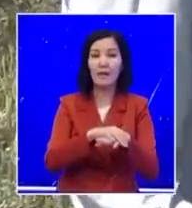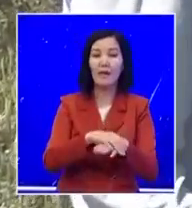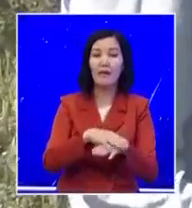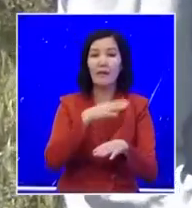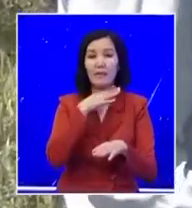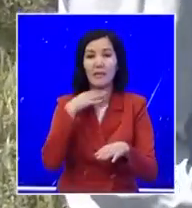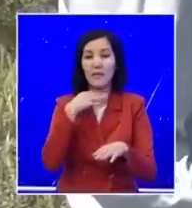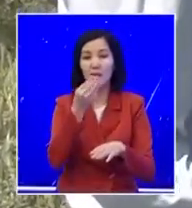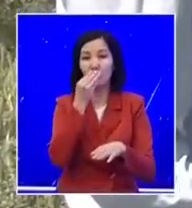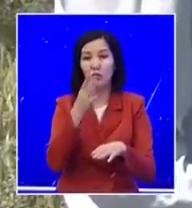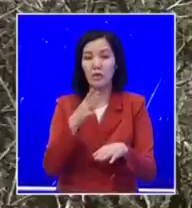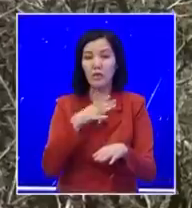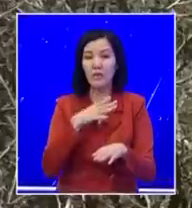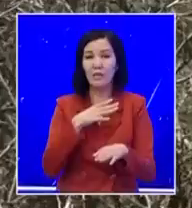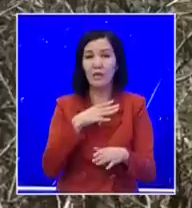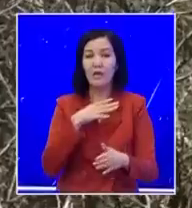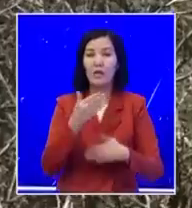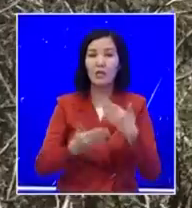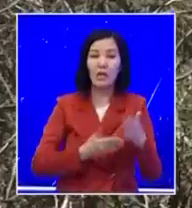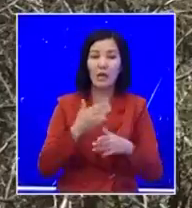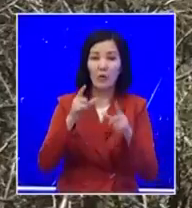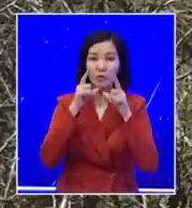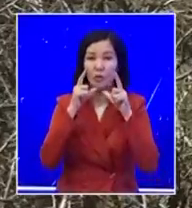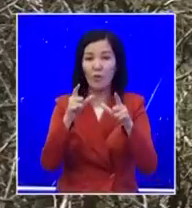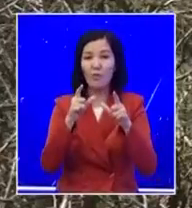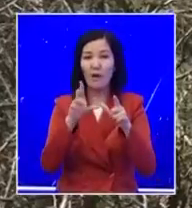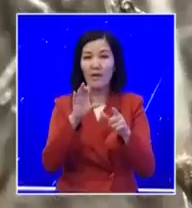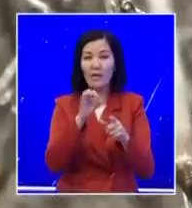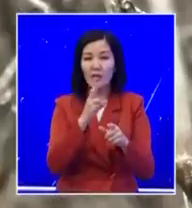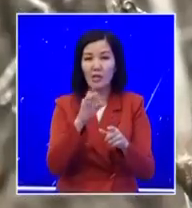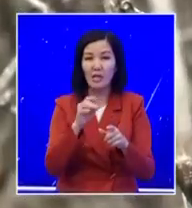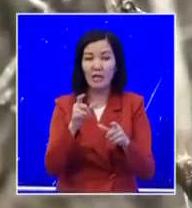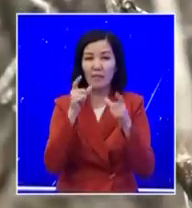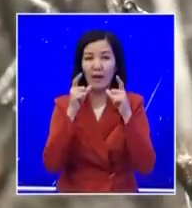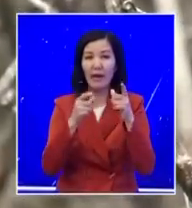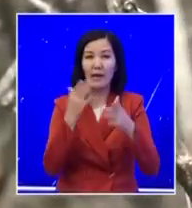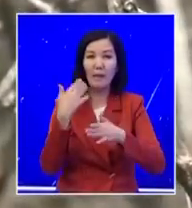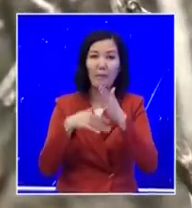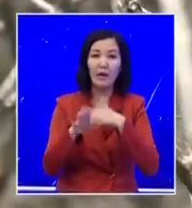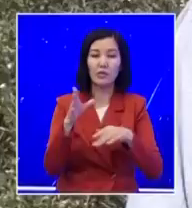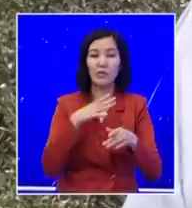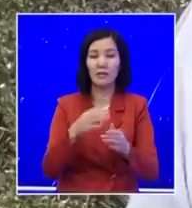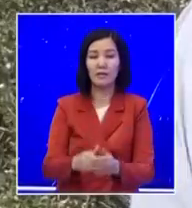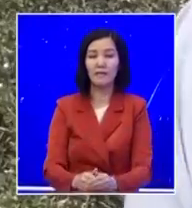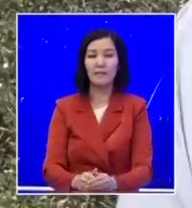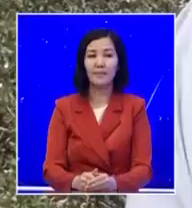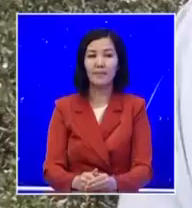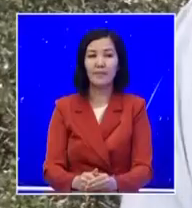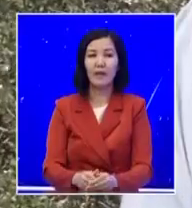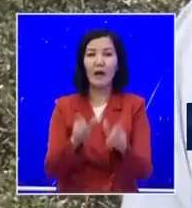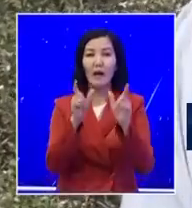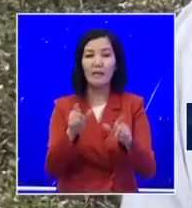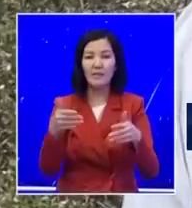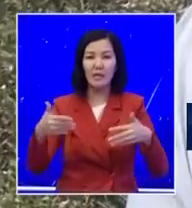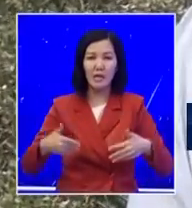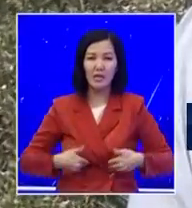ала жүгіргенде зәре құтышқан жаяу жалпы жүргіншілер Ойбай Шенгел деп дауыстап қашатын көрінеді. Ел аштықтан қырыла